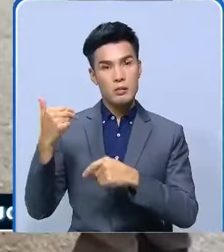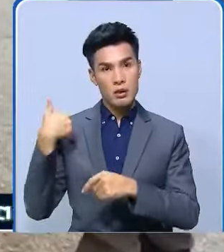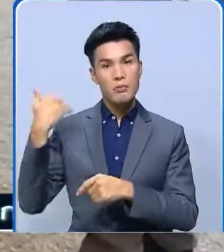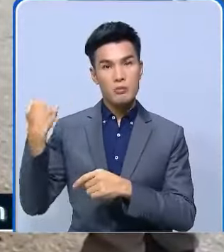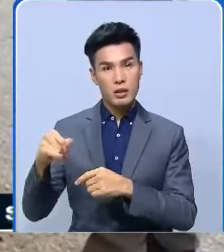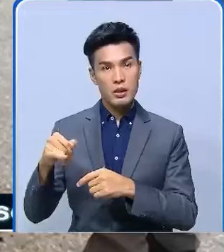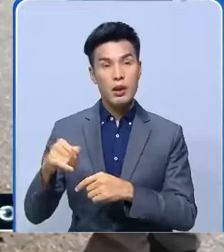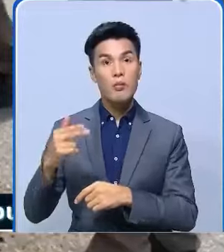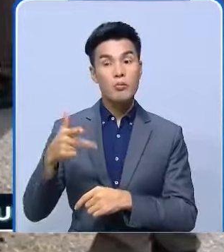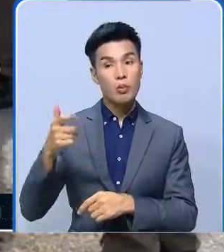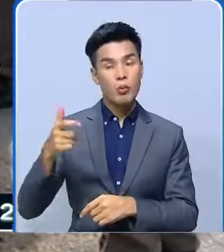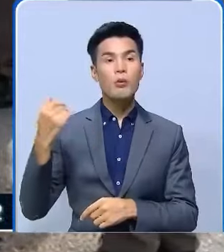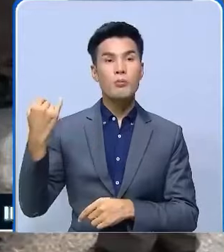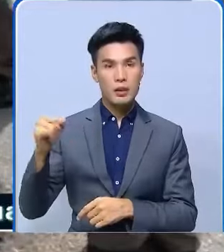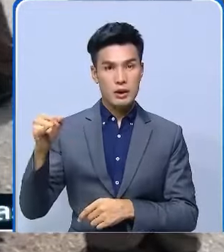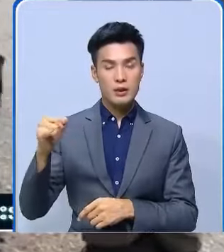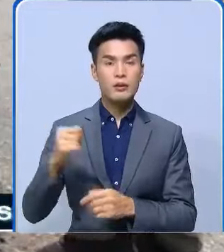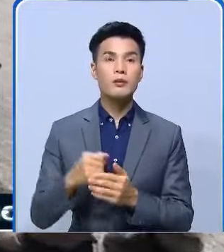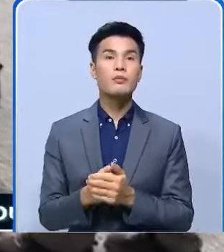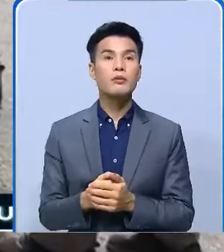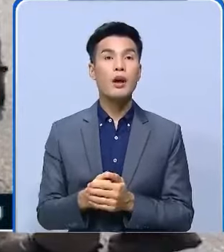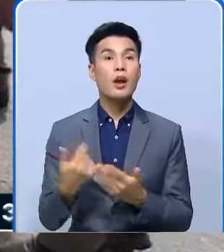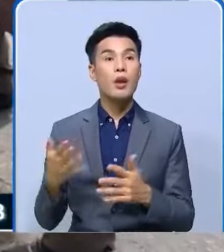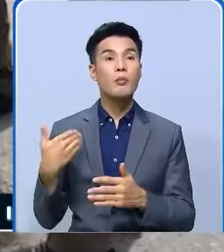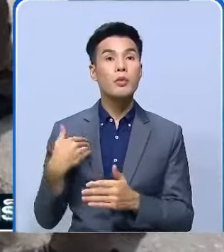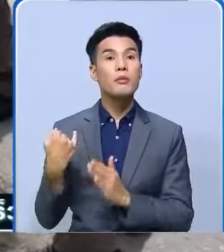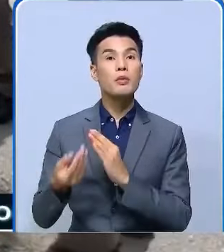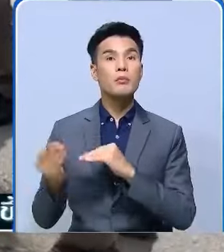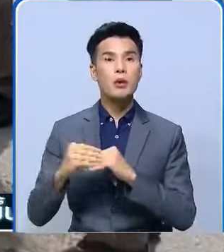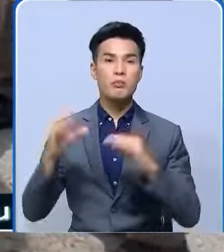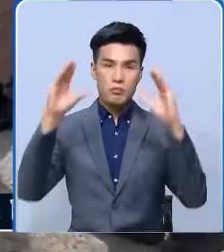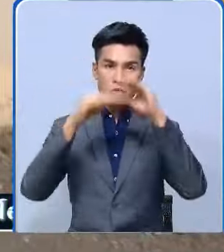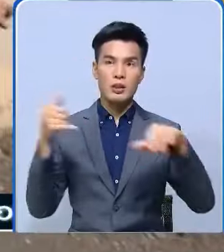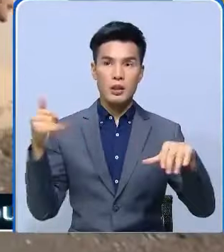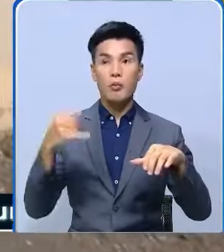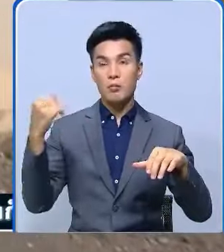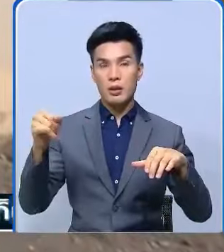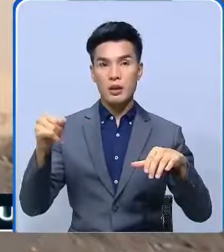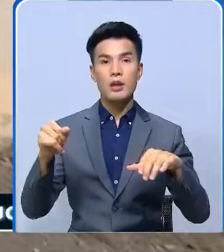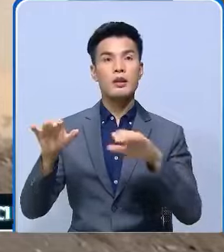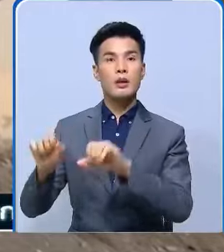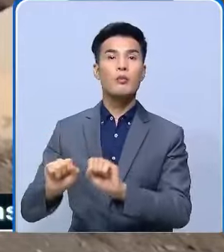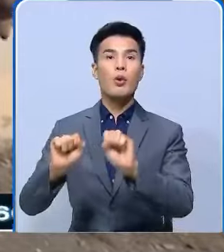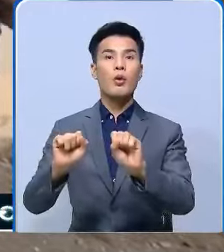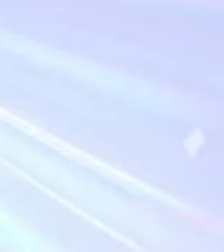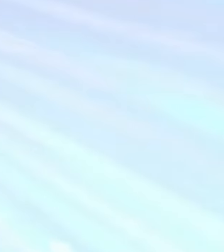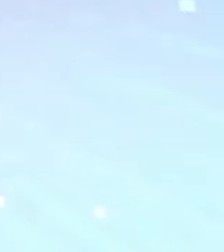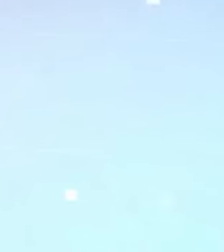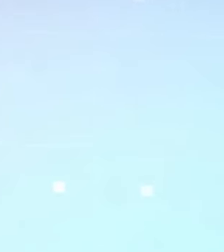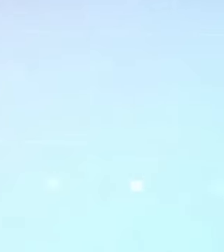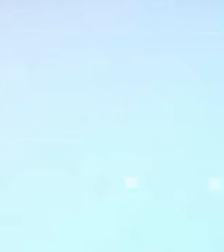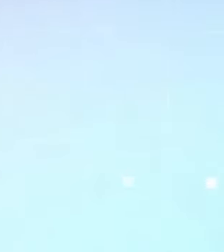าตยิงปืนในที่สาธารณะโดยไม่รับอนุญาตแล้วก็มีข้อหาบุกรุกในยามวิกาลก็คุมตัวไปขออำนาจศาลฝากขังนะครับ